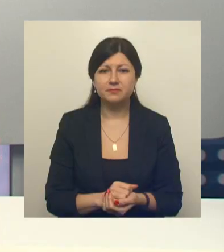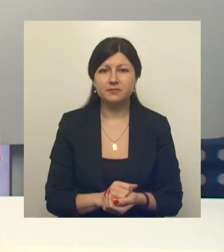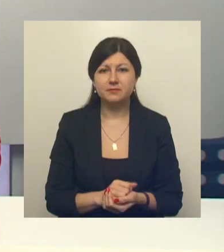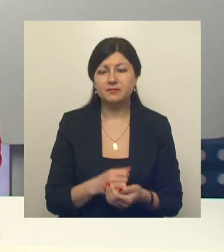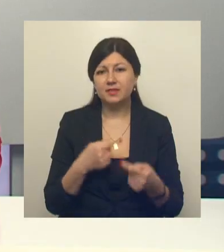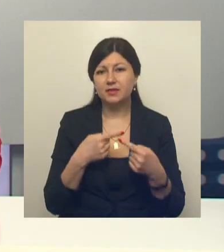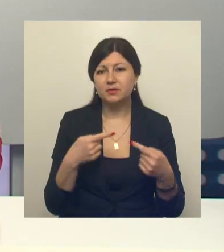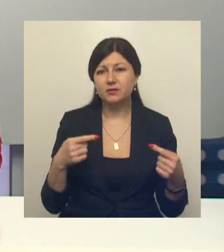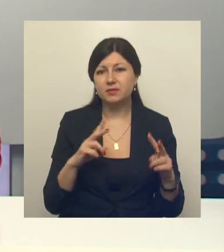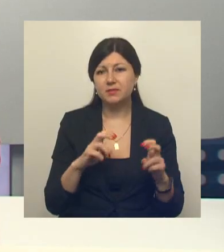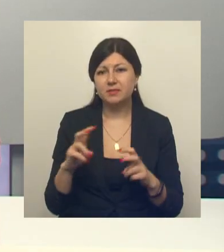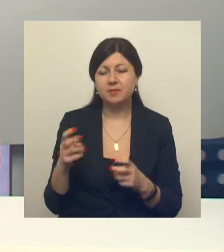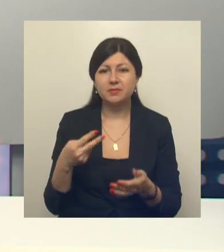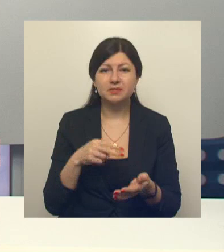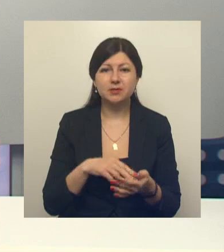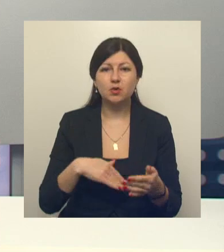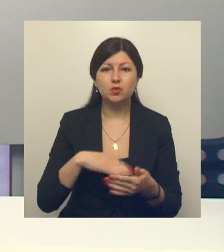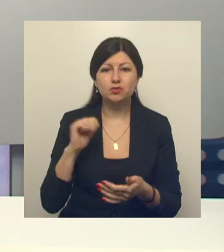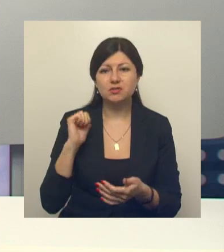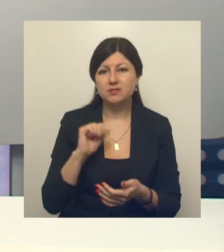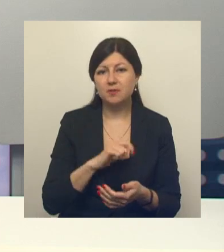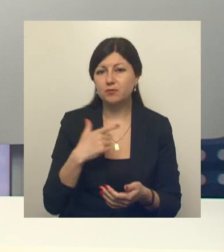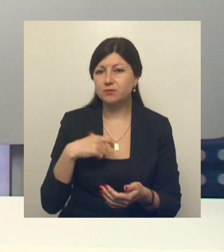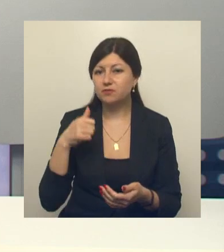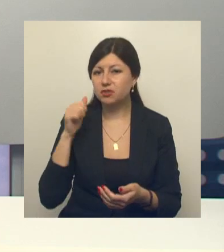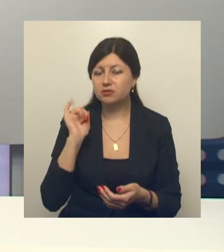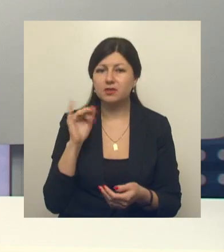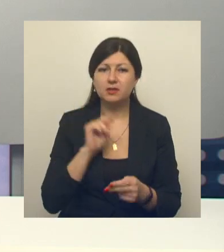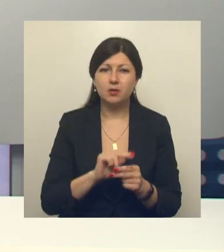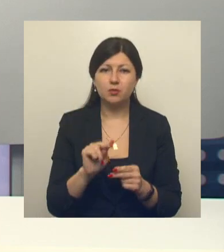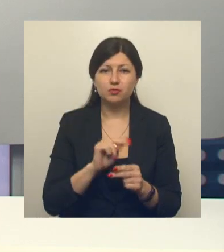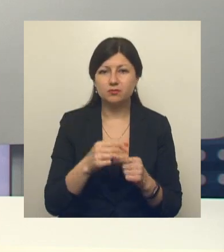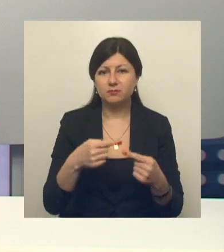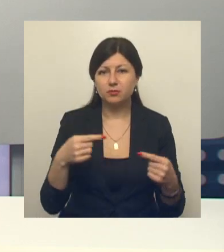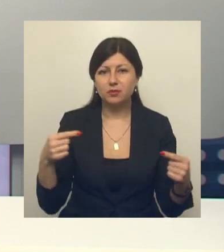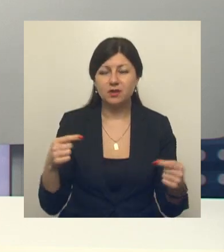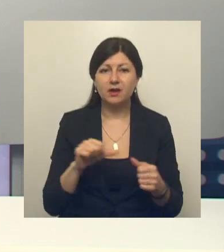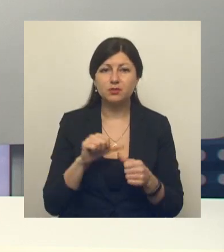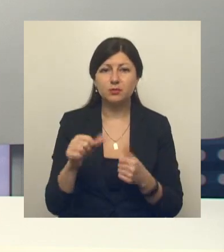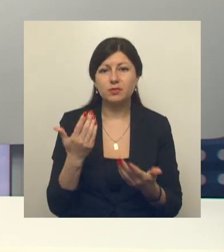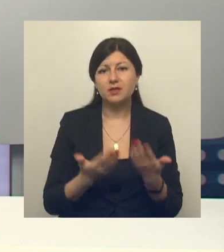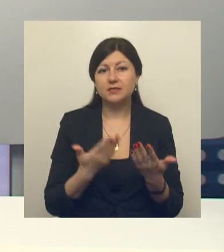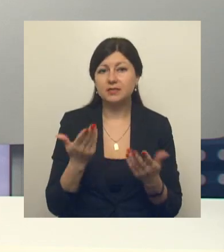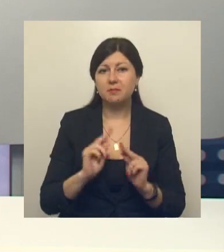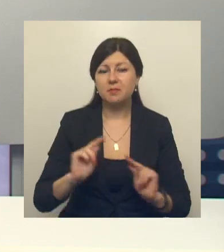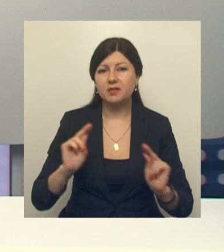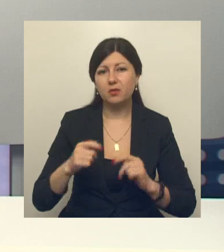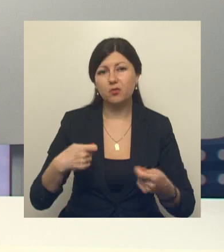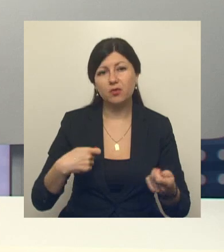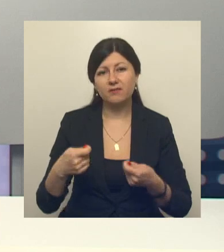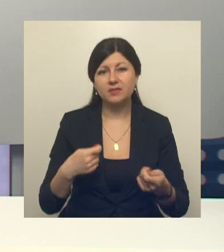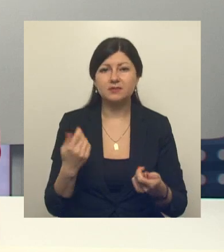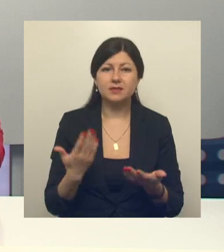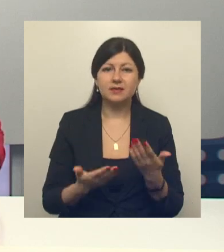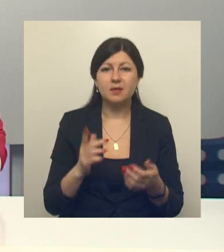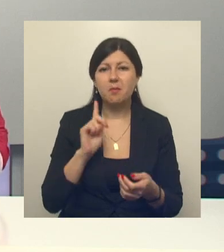К другим темам. Стать лучше самого себя вчерашнего и научить этому других. Особенно, если ты педагог, руководитель или даже